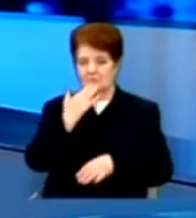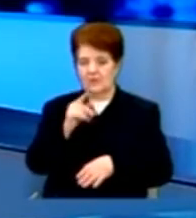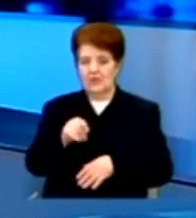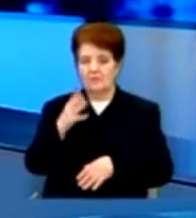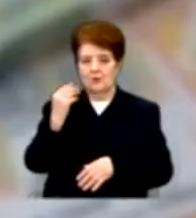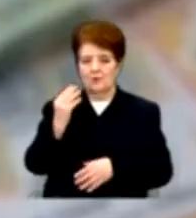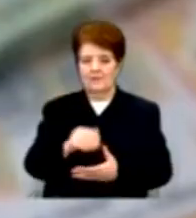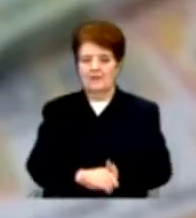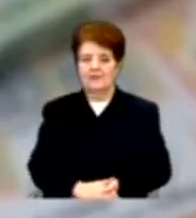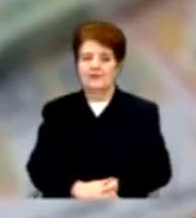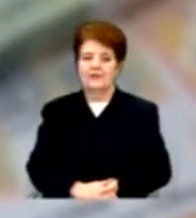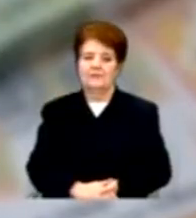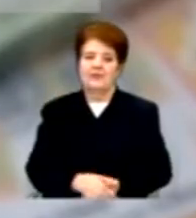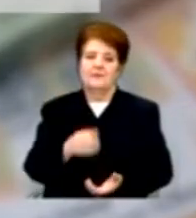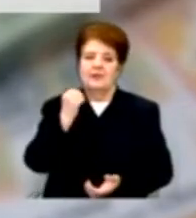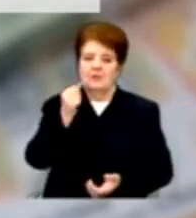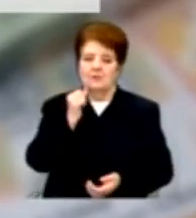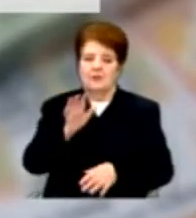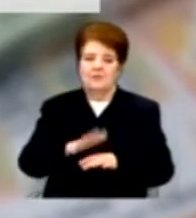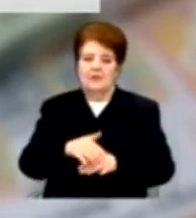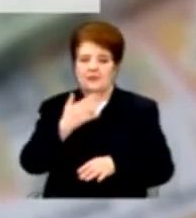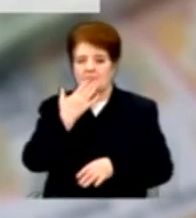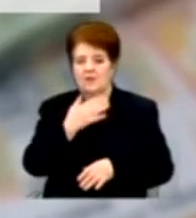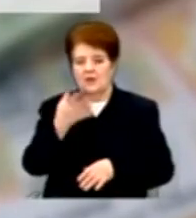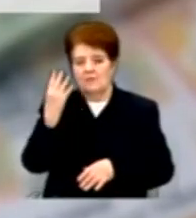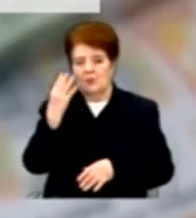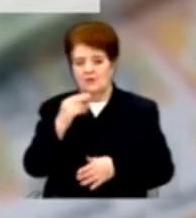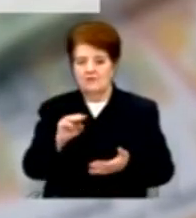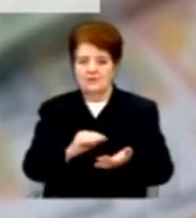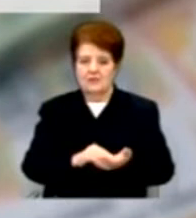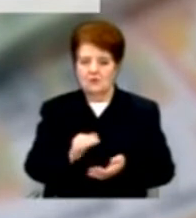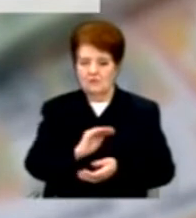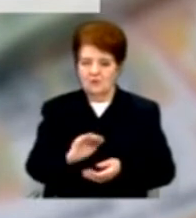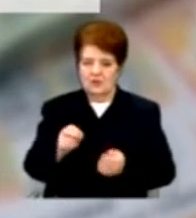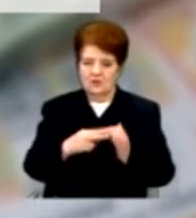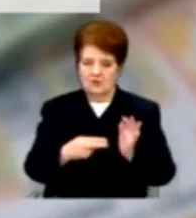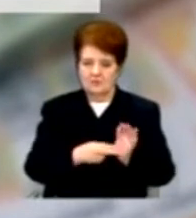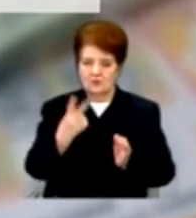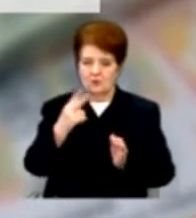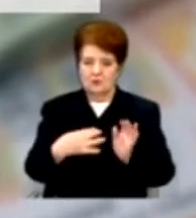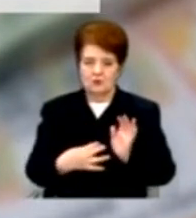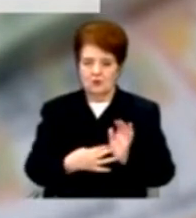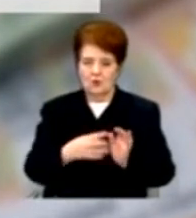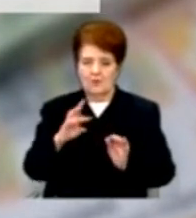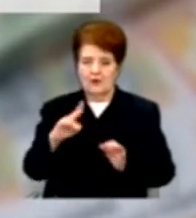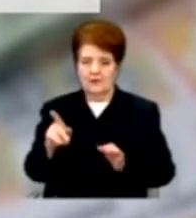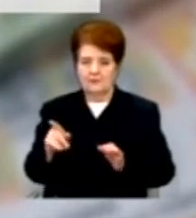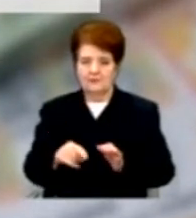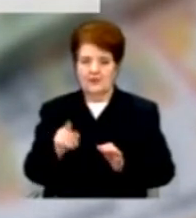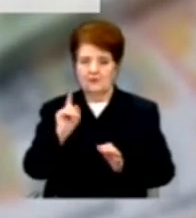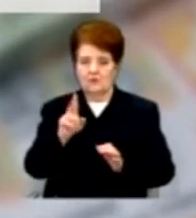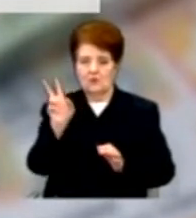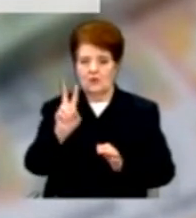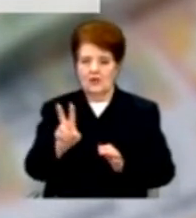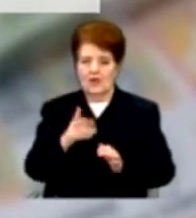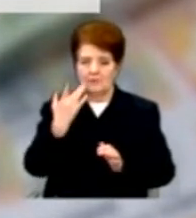Moldovei. Pentru mâine, Banca Națională a Moldovei a stabilit un curs oficial de 17 lei și 29 de bani pentru un